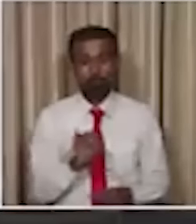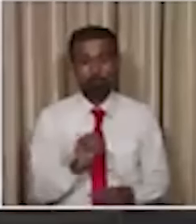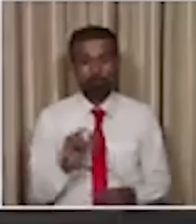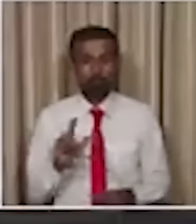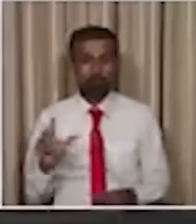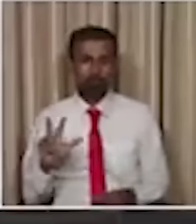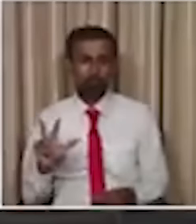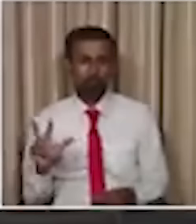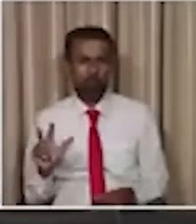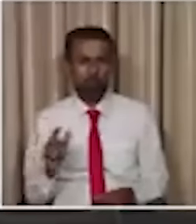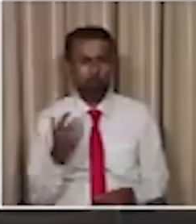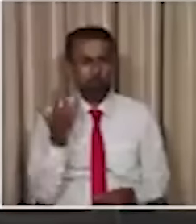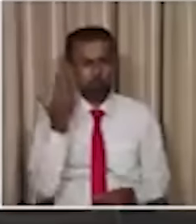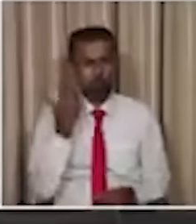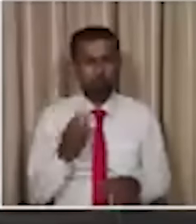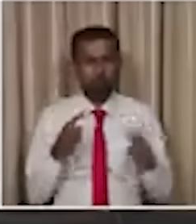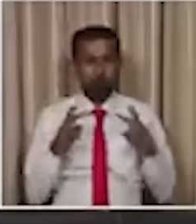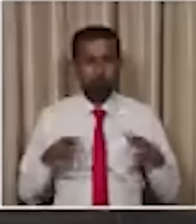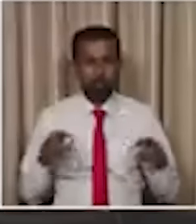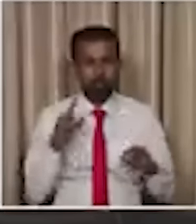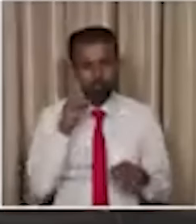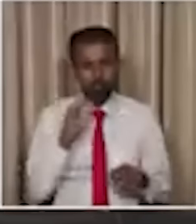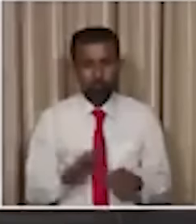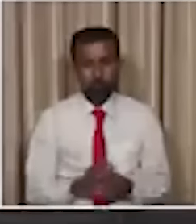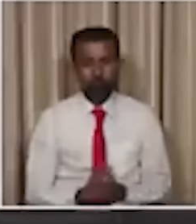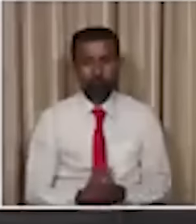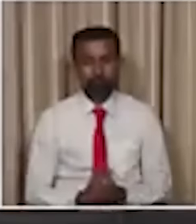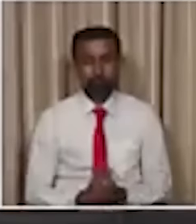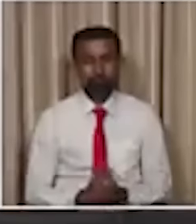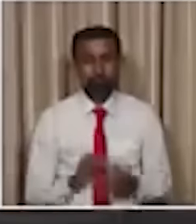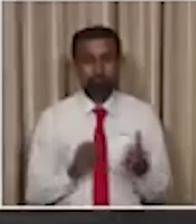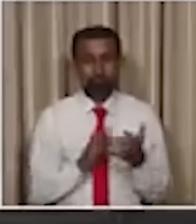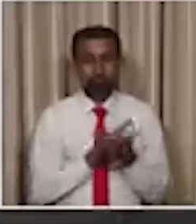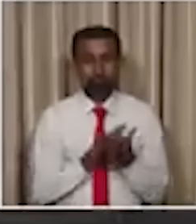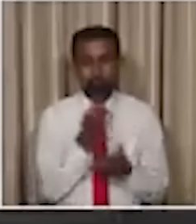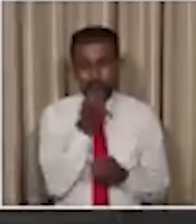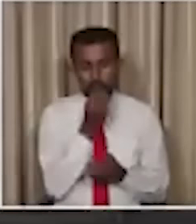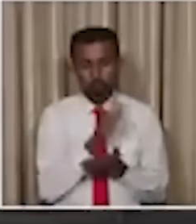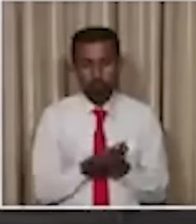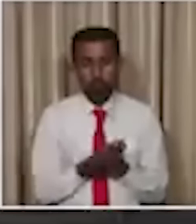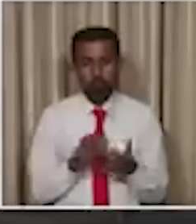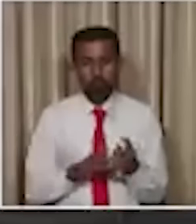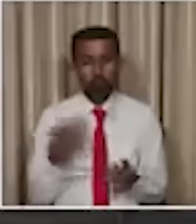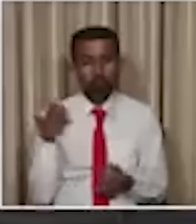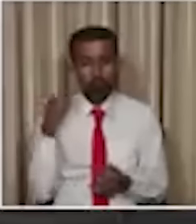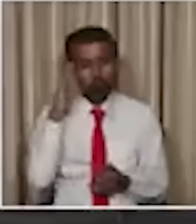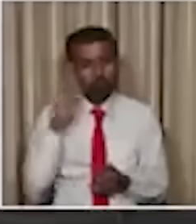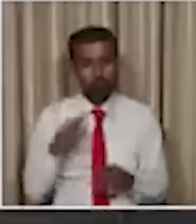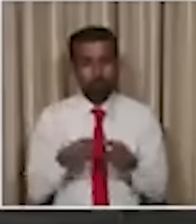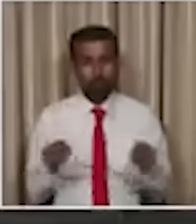2024/07/16 වන දිනවල විභාගයට නියමිත ඇත. ශැංග්‍රීලා හෝටලයේ සහරන් නැවති සිටි කාමරය